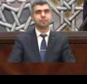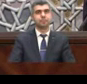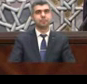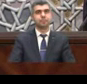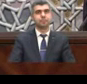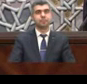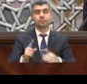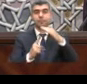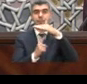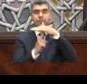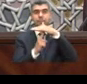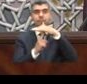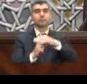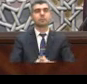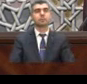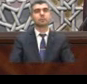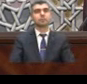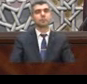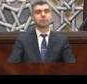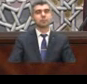تفضل تفضل السيد النائب.